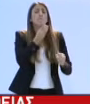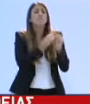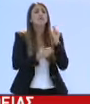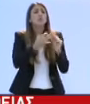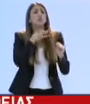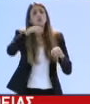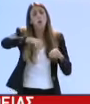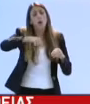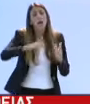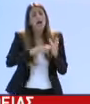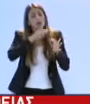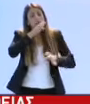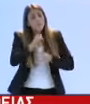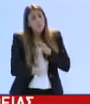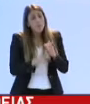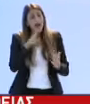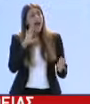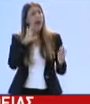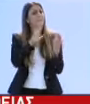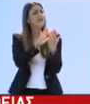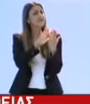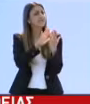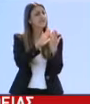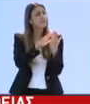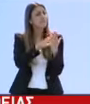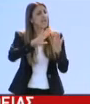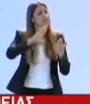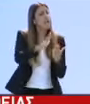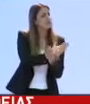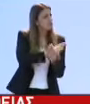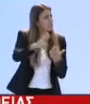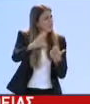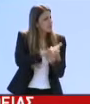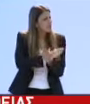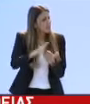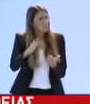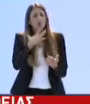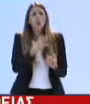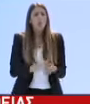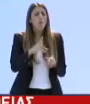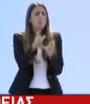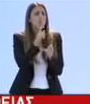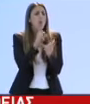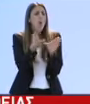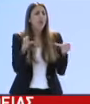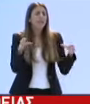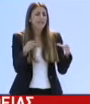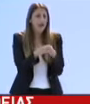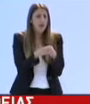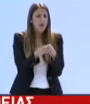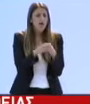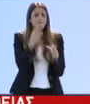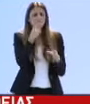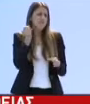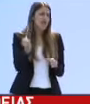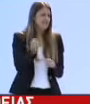απαραίτητο από ποτέ, να το τονίσουμε ότι στεκόμαστε απέναντι στον ισοπεδωτικό εξωτισμό, γιατί τα πολιτικά άκρα, από το